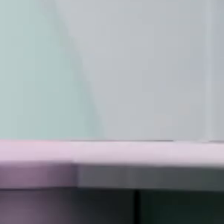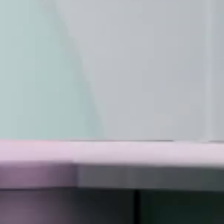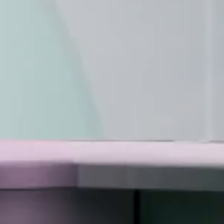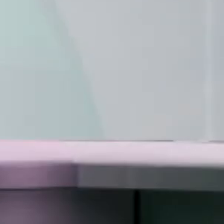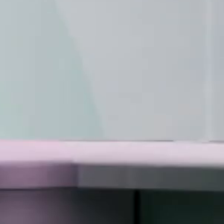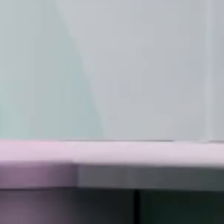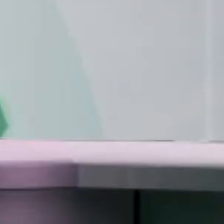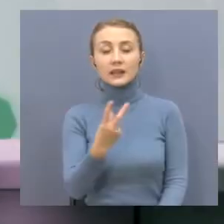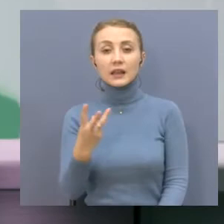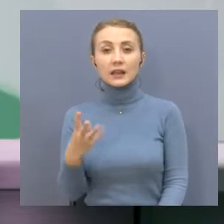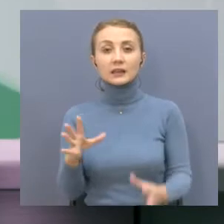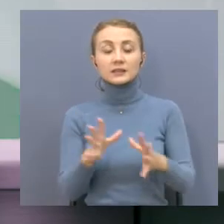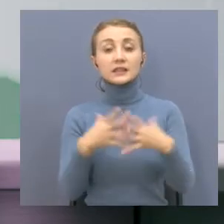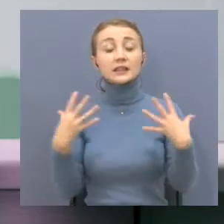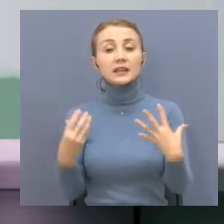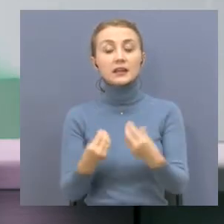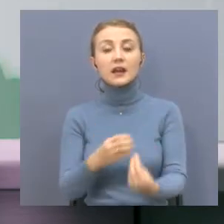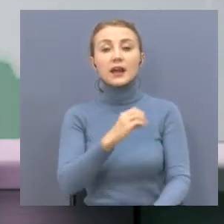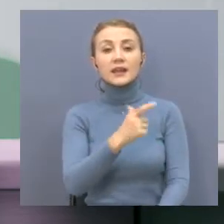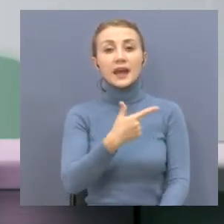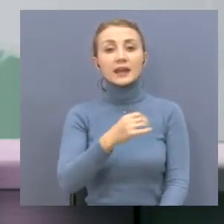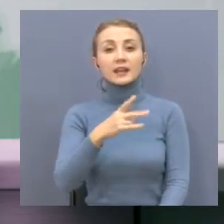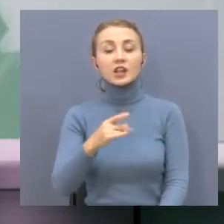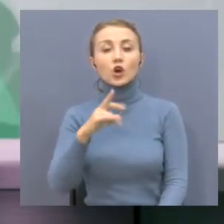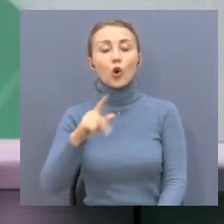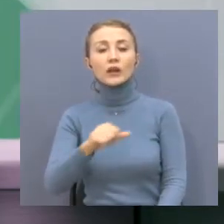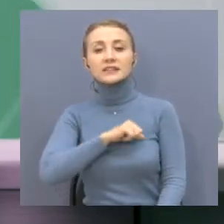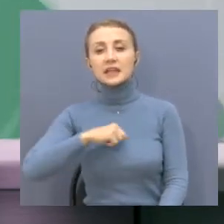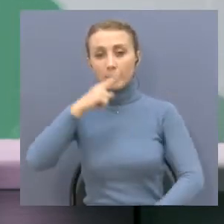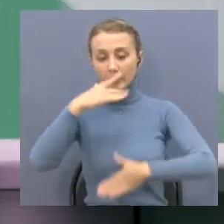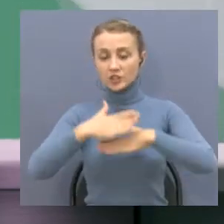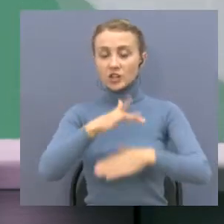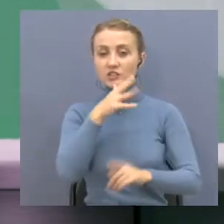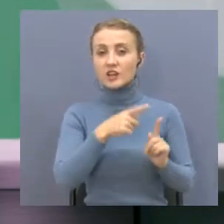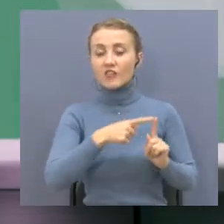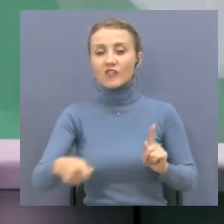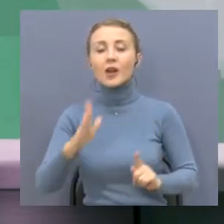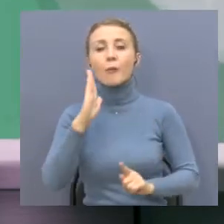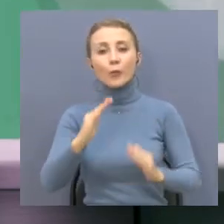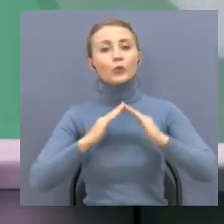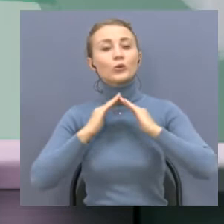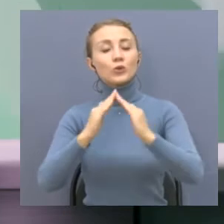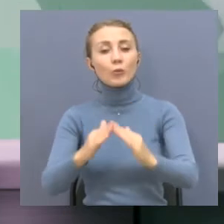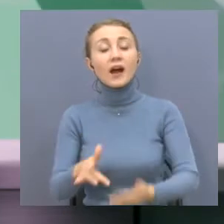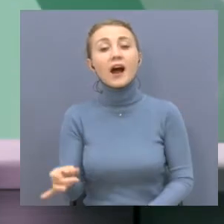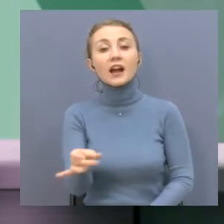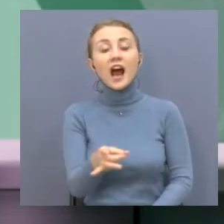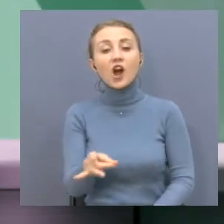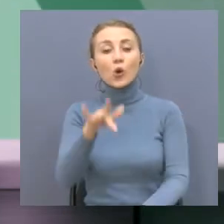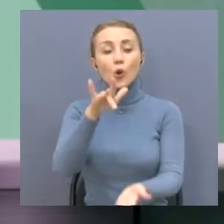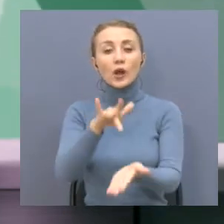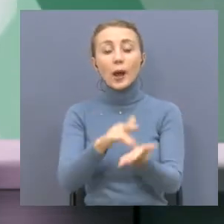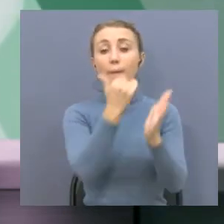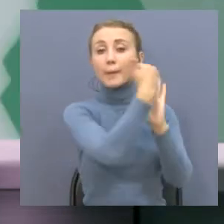Егіндікөл ауданының орталығында нұрлы жер бағдарламасы аясында 16 пәтерлі көпқабатты тұрғын үй салынуда. Баспана кезегінде тұрғындар келесі